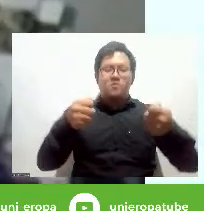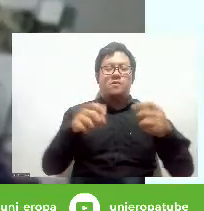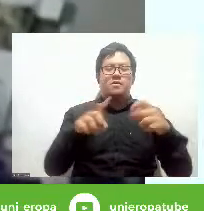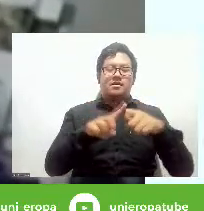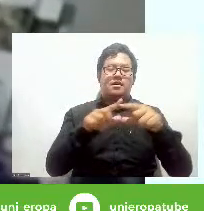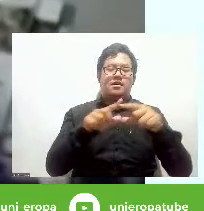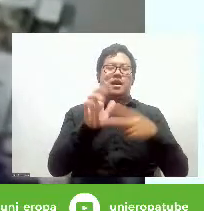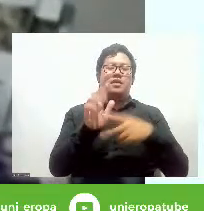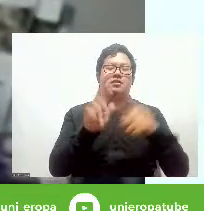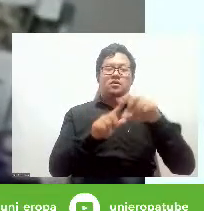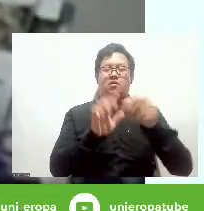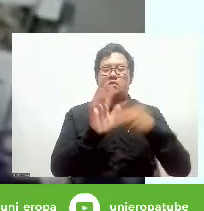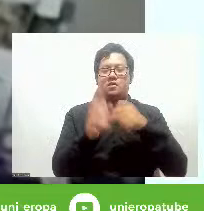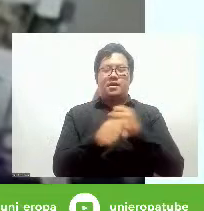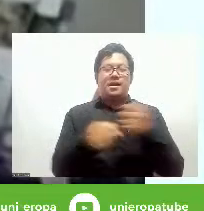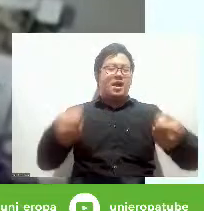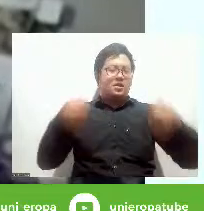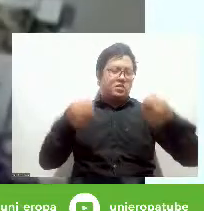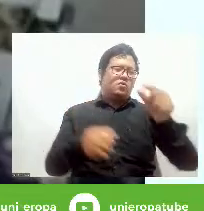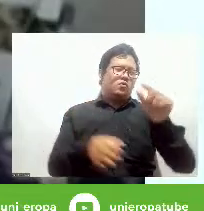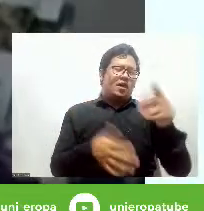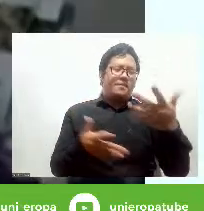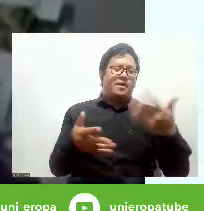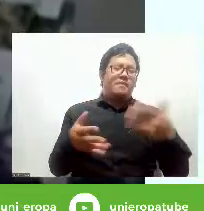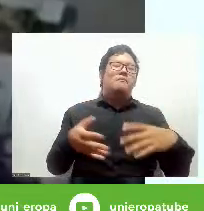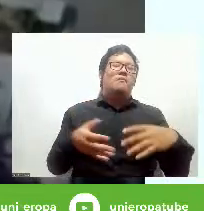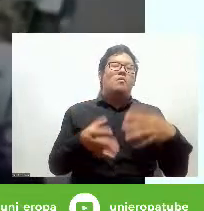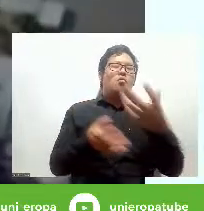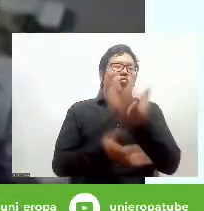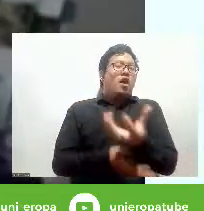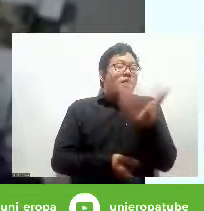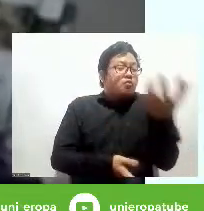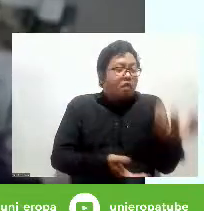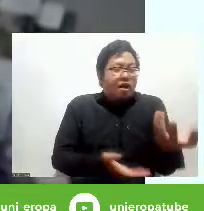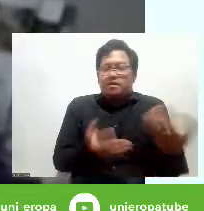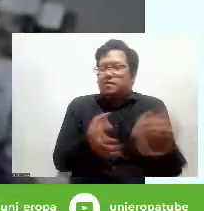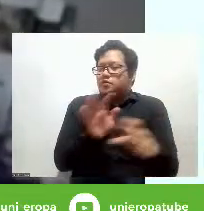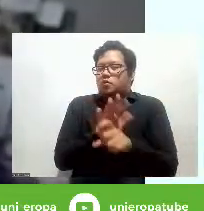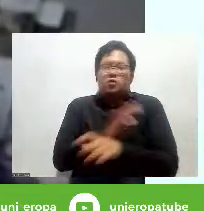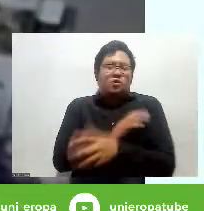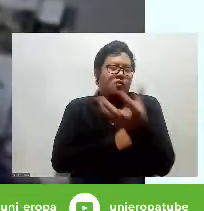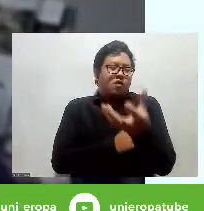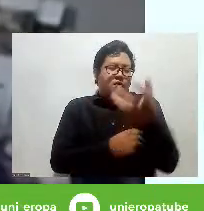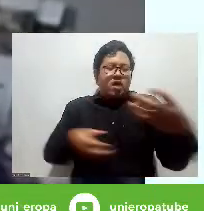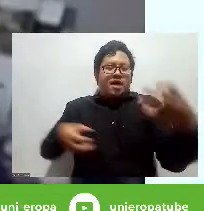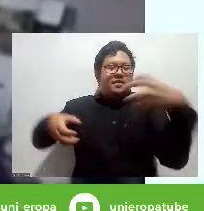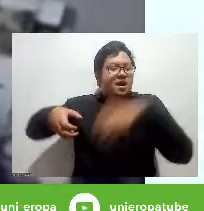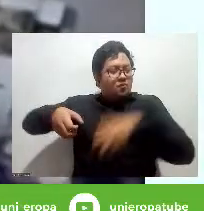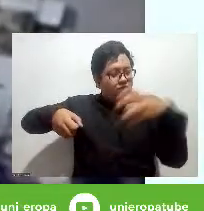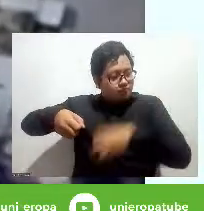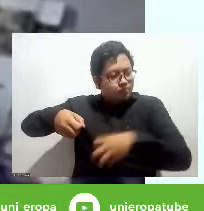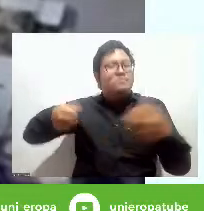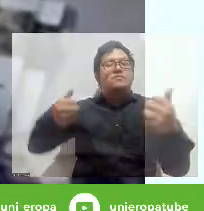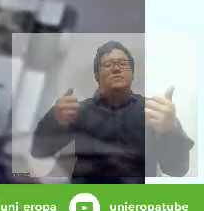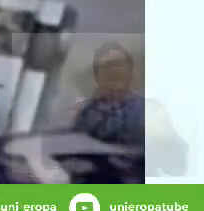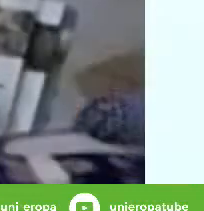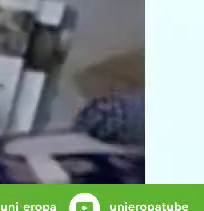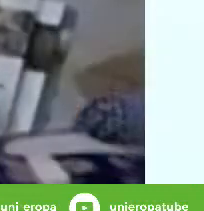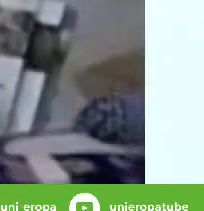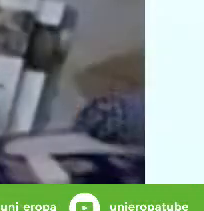buah buah buah kalian dan langsung dimasukkan ke dalam tas